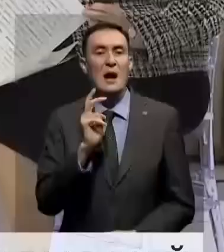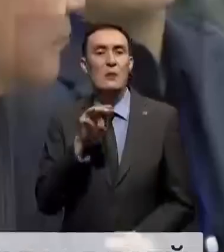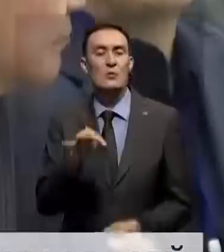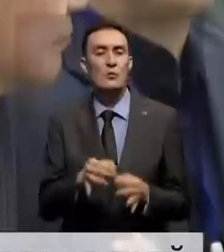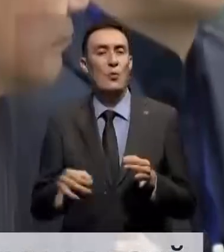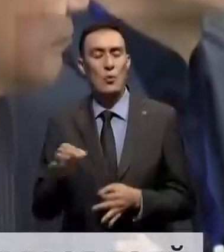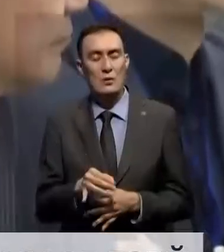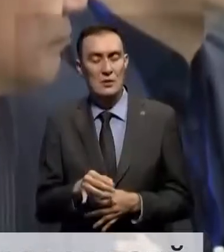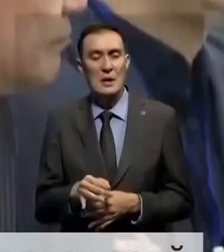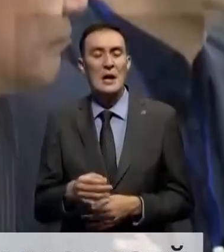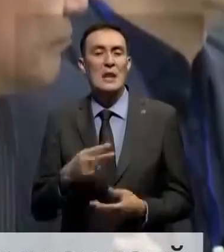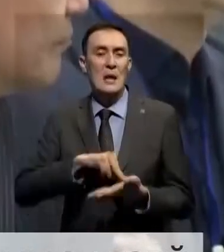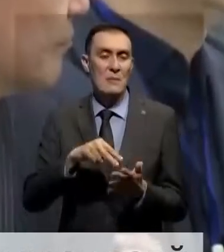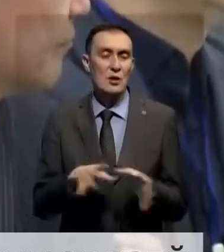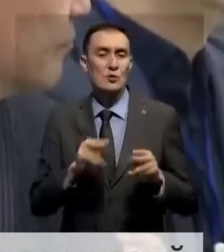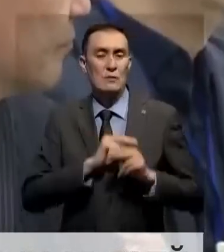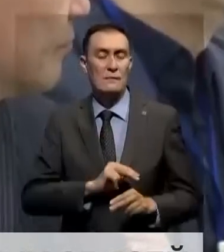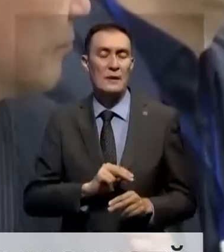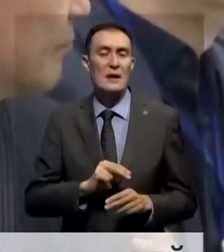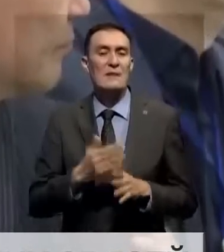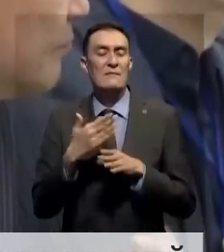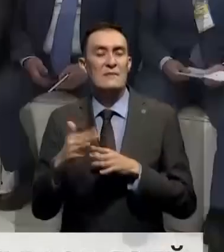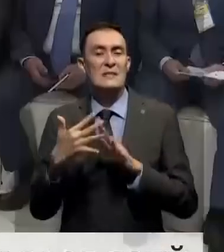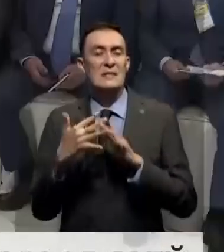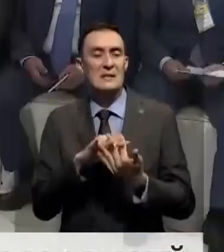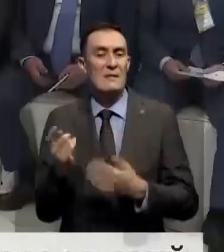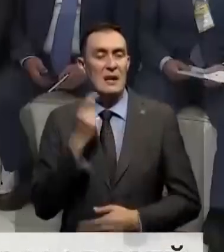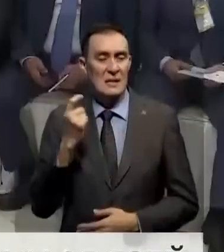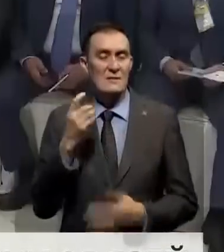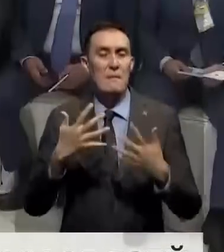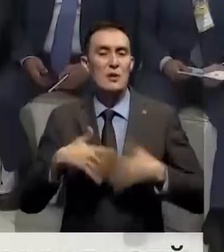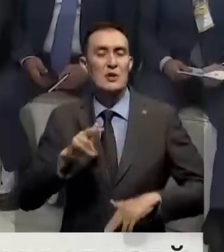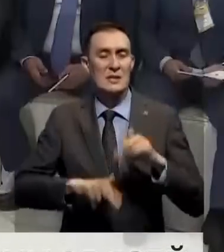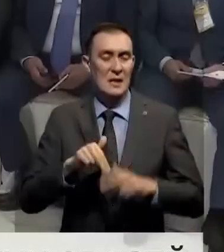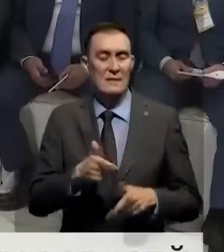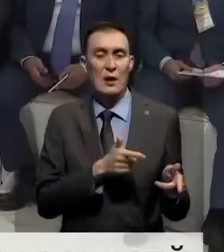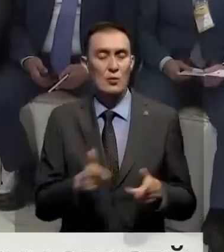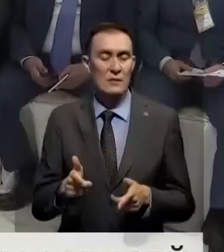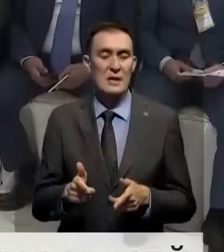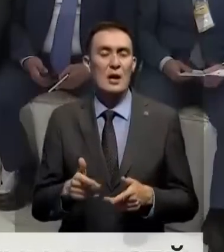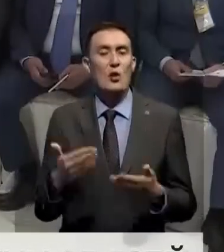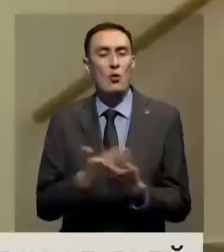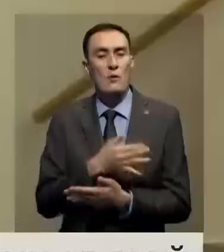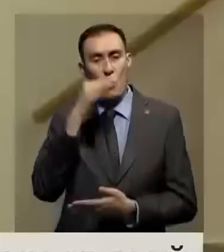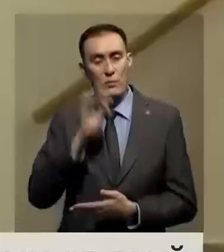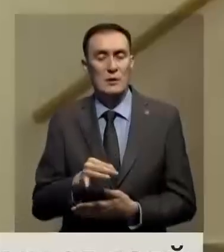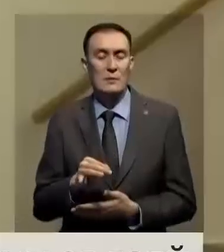областью. Чешские бизнесмены намерены сотрудничать в отрасли сельского хозяйства и машиностроения. Они выразили готовность поделиться передовым